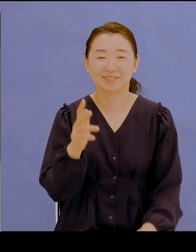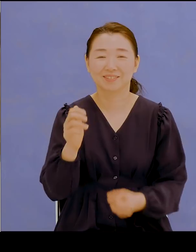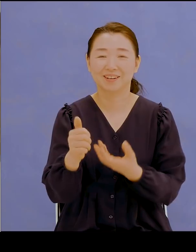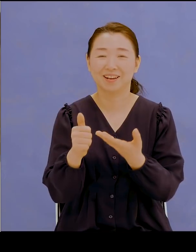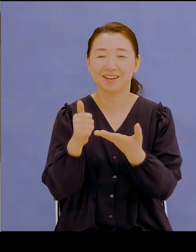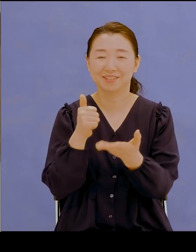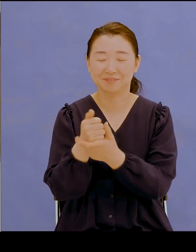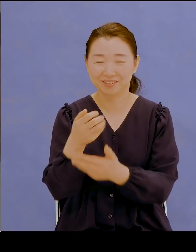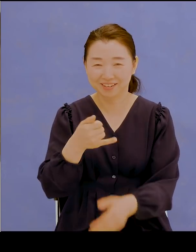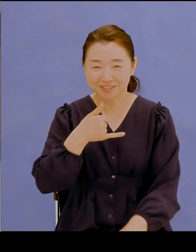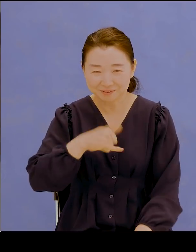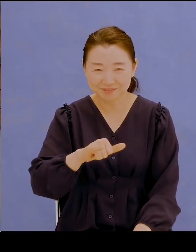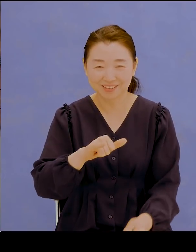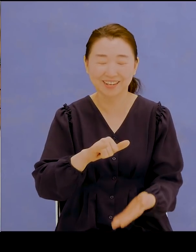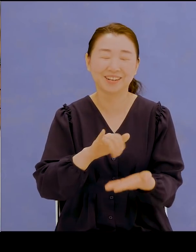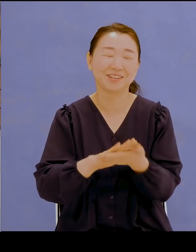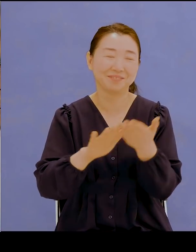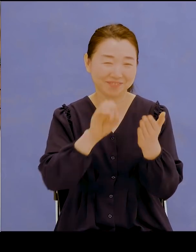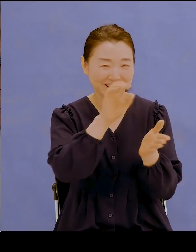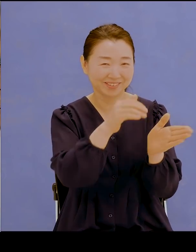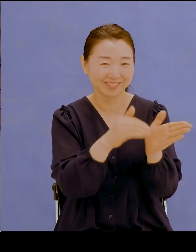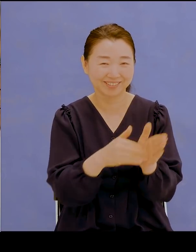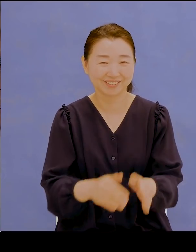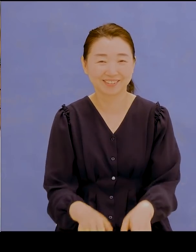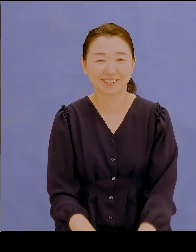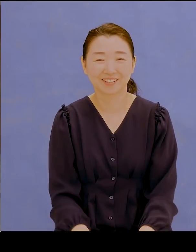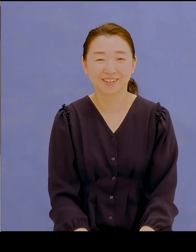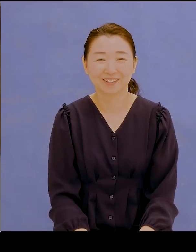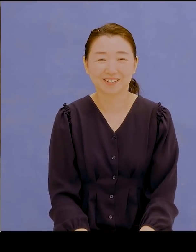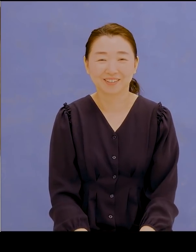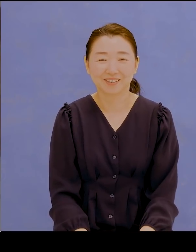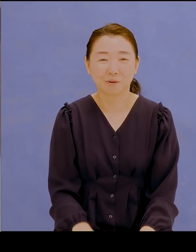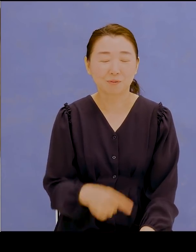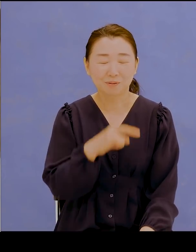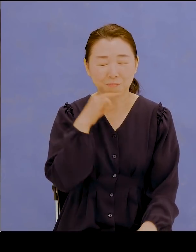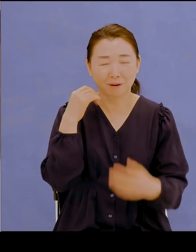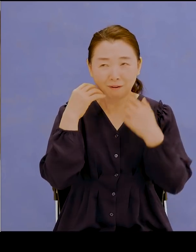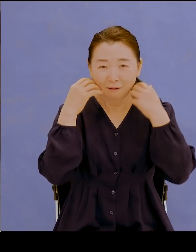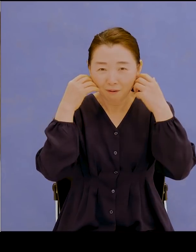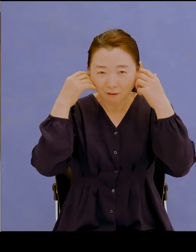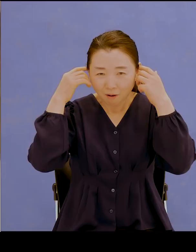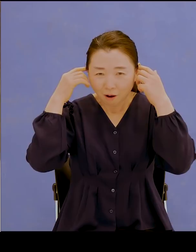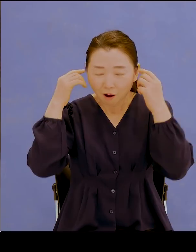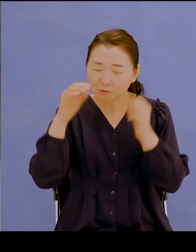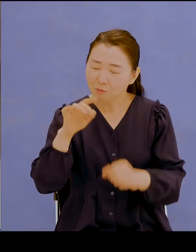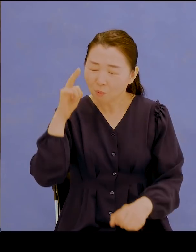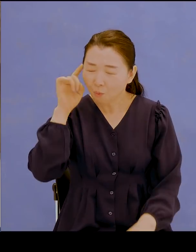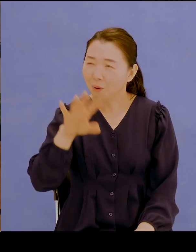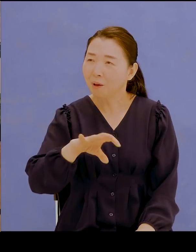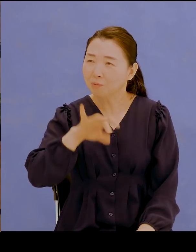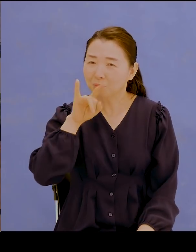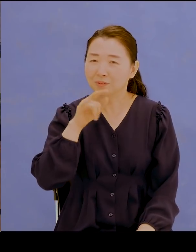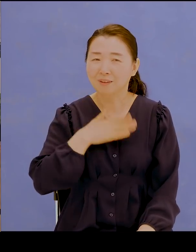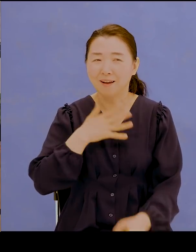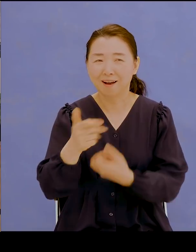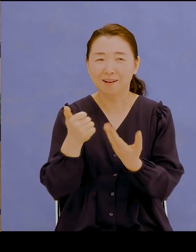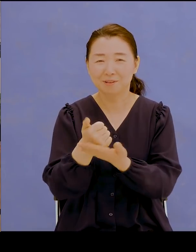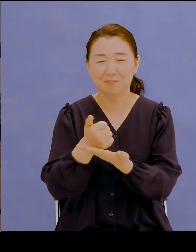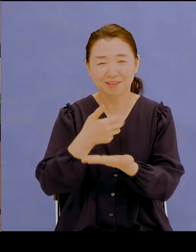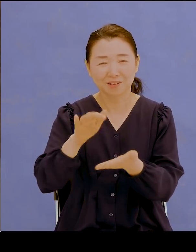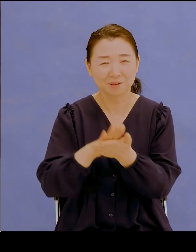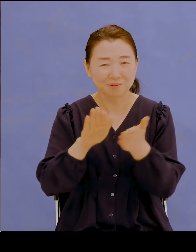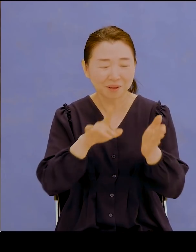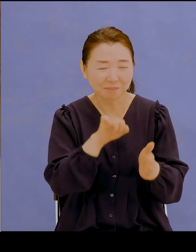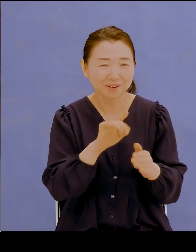하나님의 자녀입니다. 이렇게 왜 나가지? 그리고 내가 말을 귀가 빨개졌어. 왜 촌스럽게 이렇게 시작을 했지? 약간 이렇게 된 거예요,